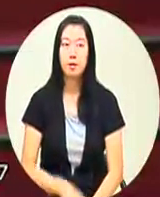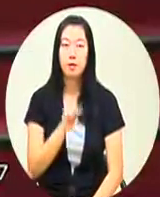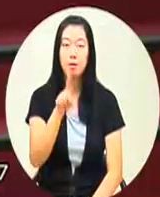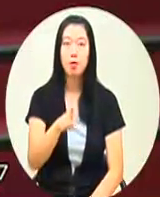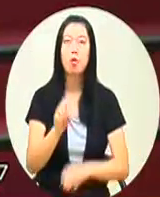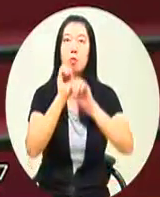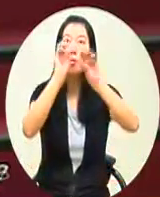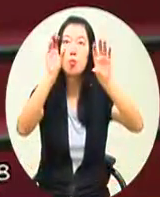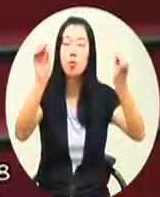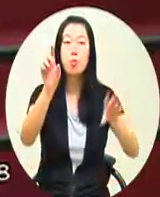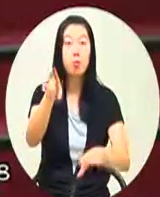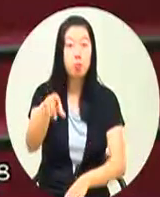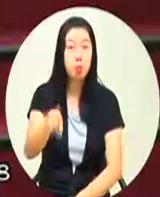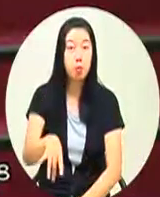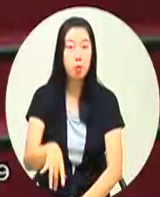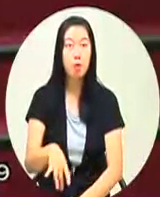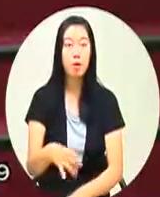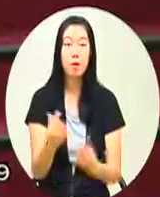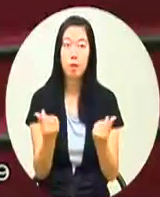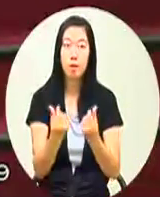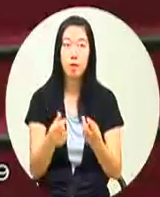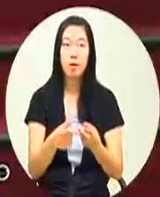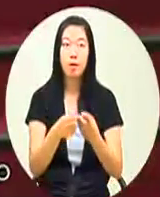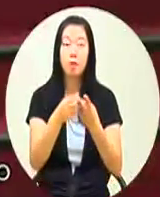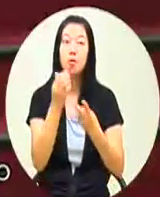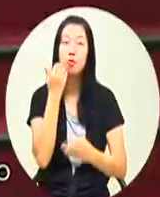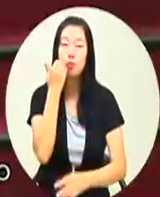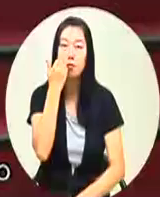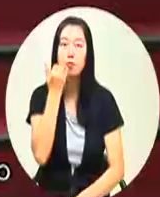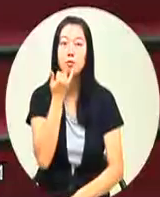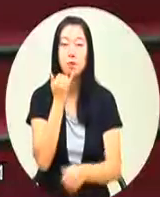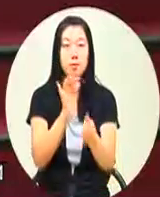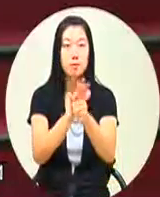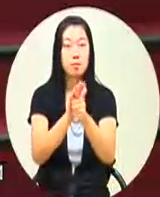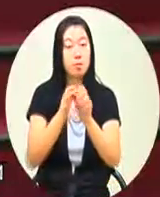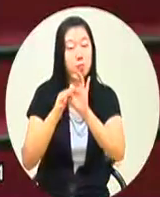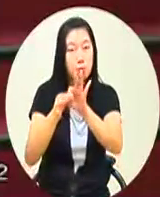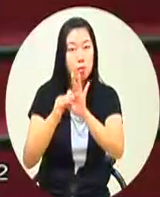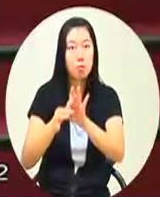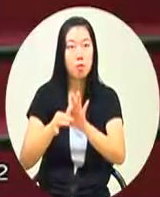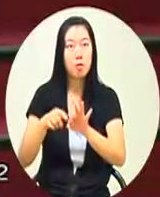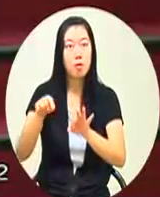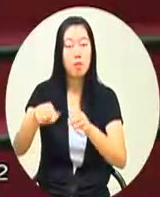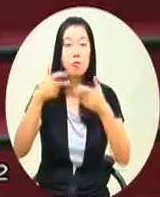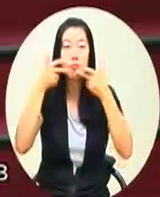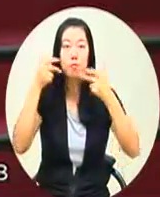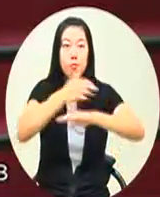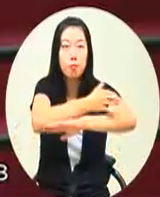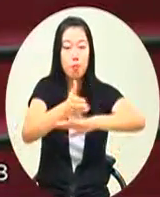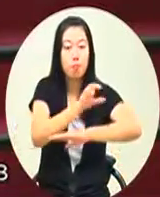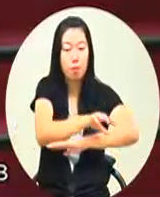点，包括如何联络我们在地